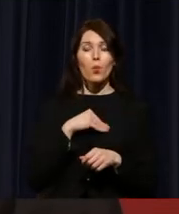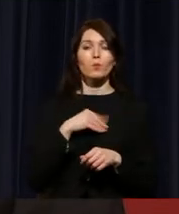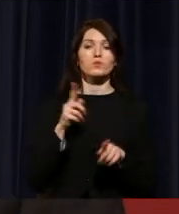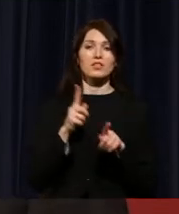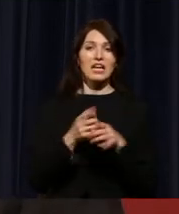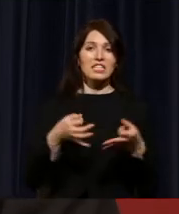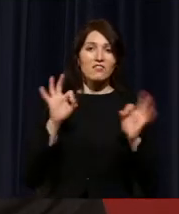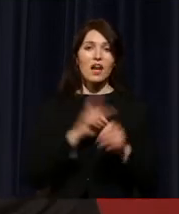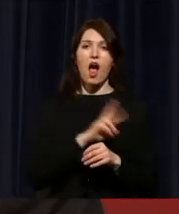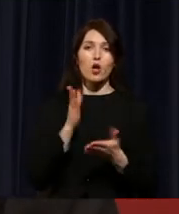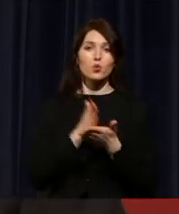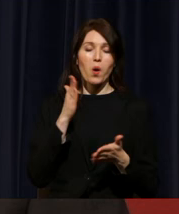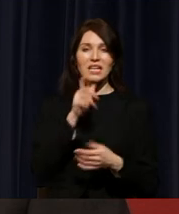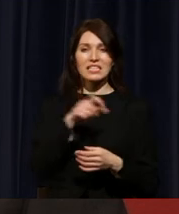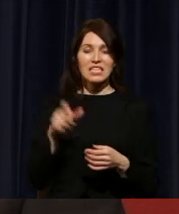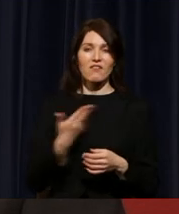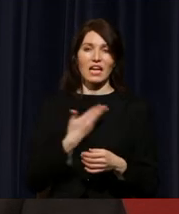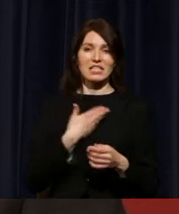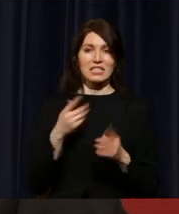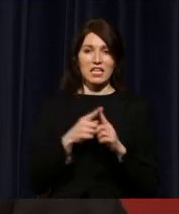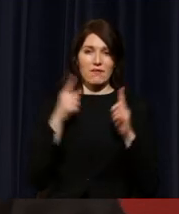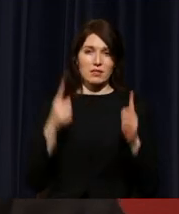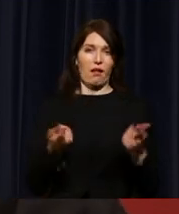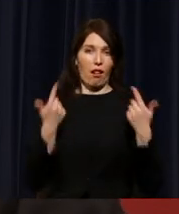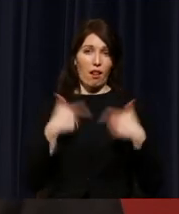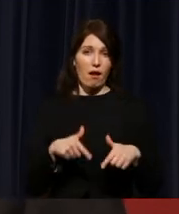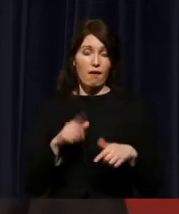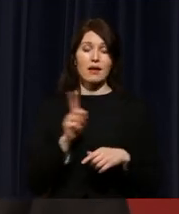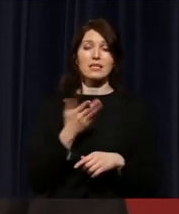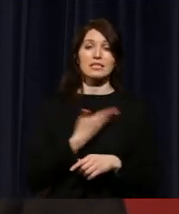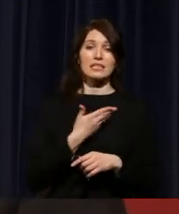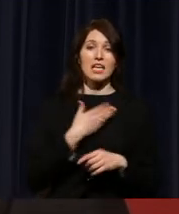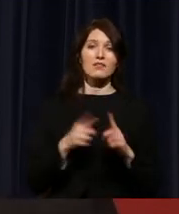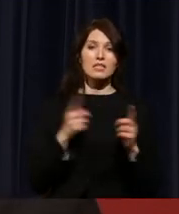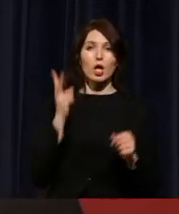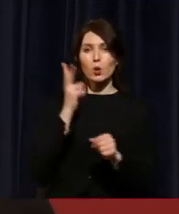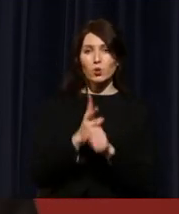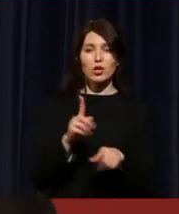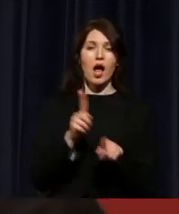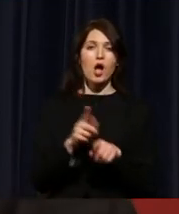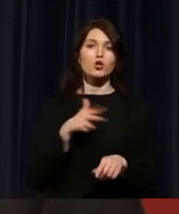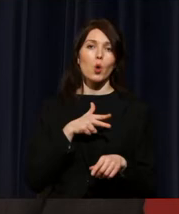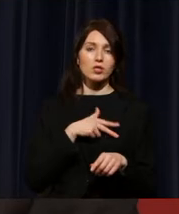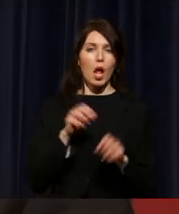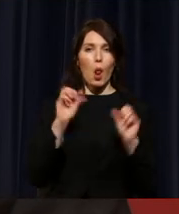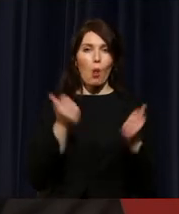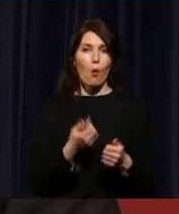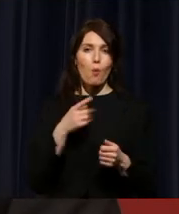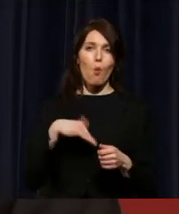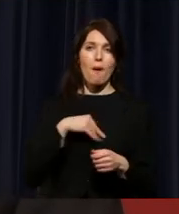tas, kas notiek cilvēku dzīves cikla laikā. Nu, tie ir tie dzīves cikla uzdevumi un sociālās lomas, kuras